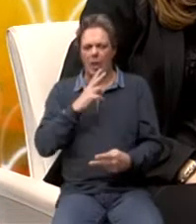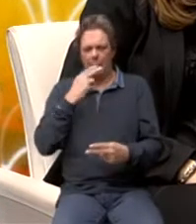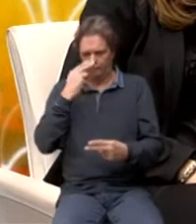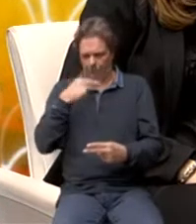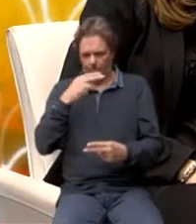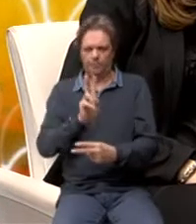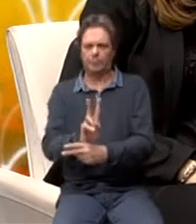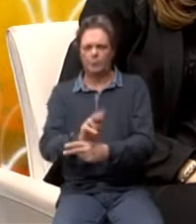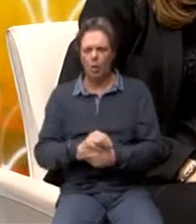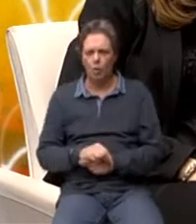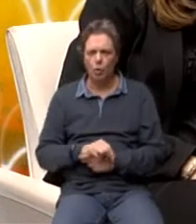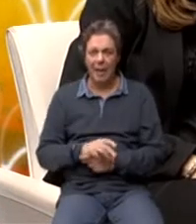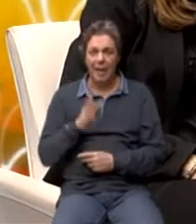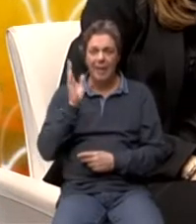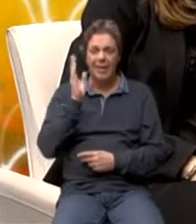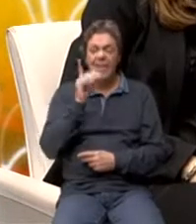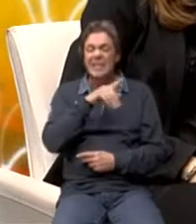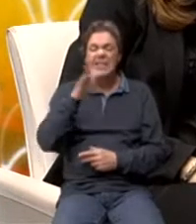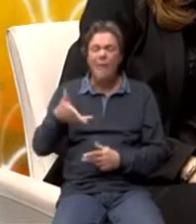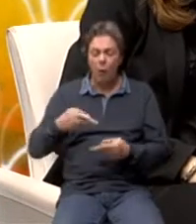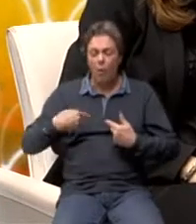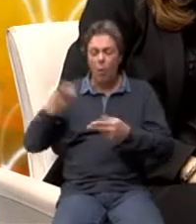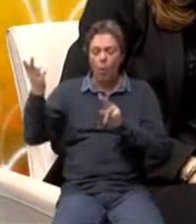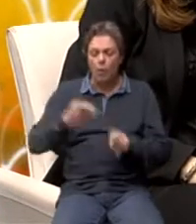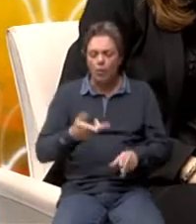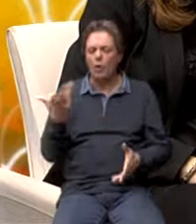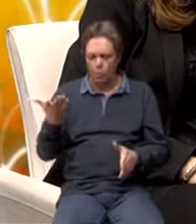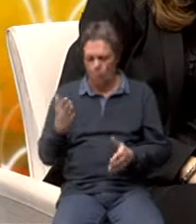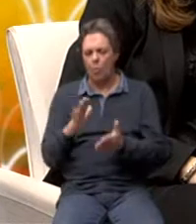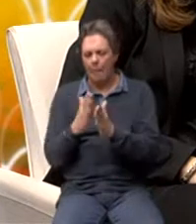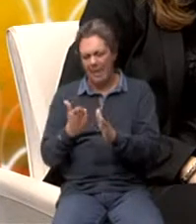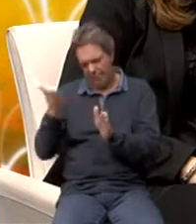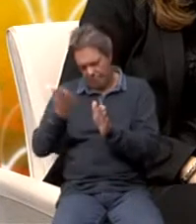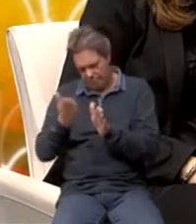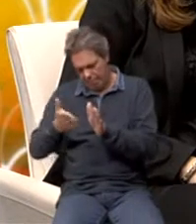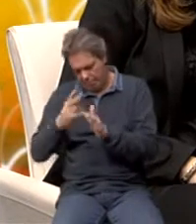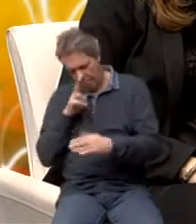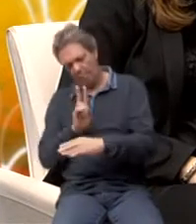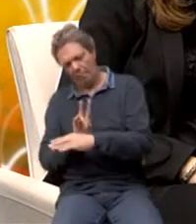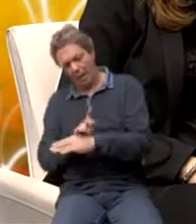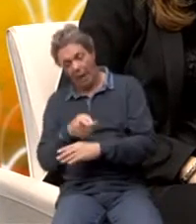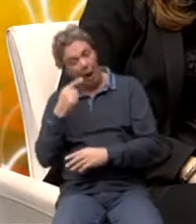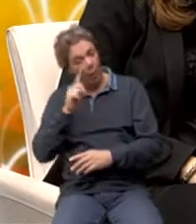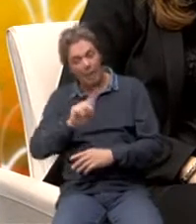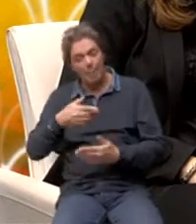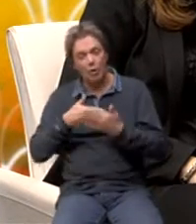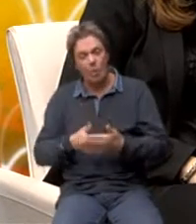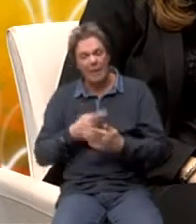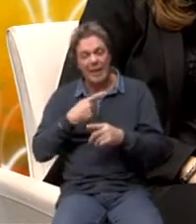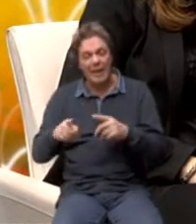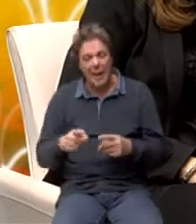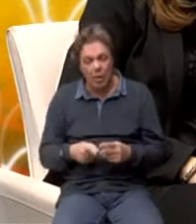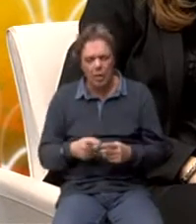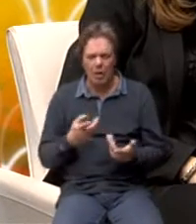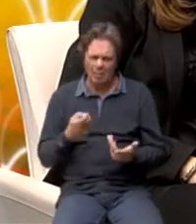od takvih pošiljki prate papiri koji onda dokazuju da je to tako. I vi ako nemate opravdani razlog zašto da